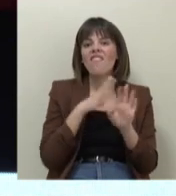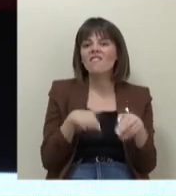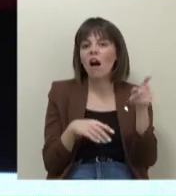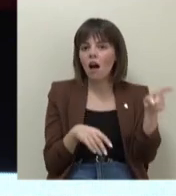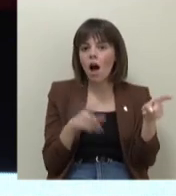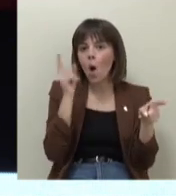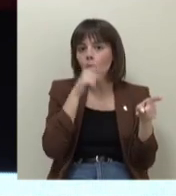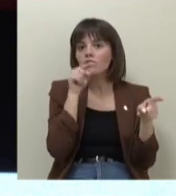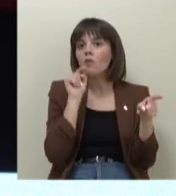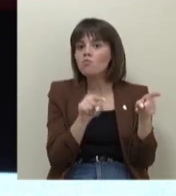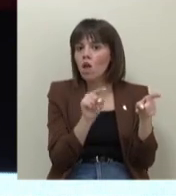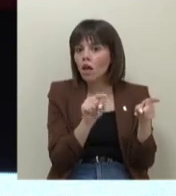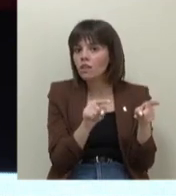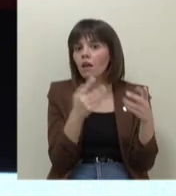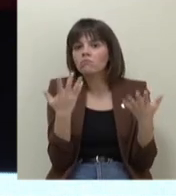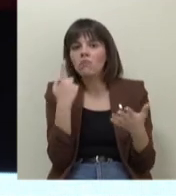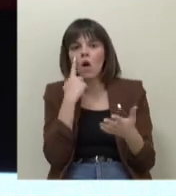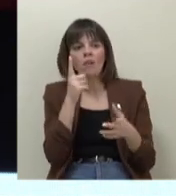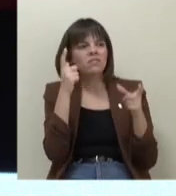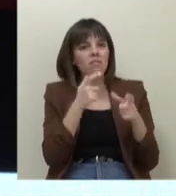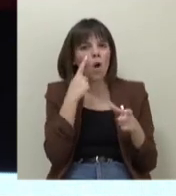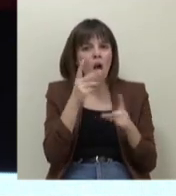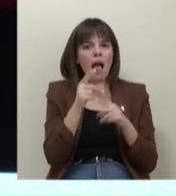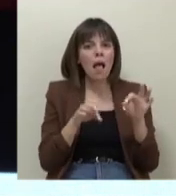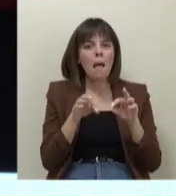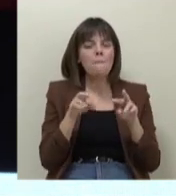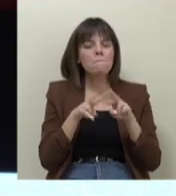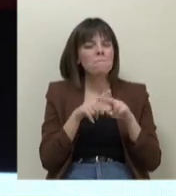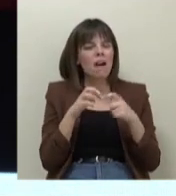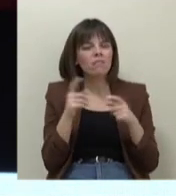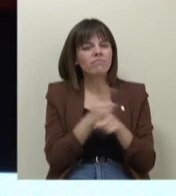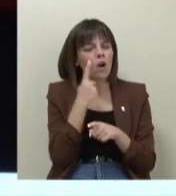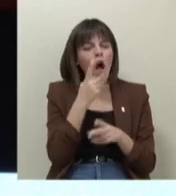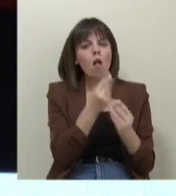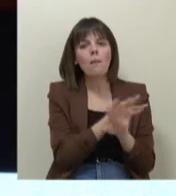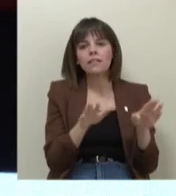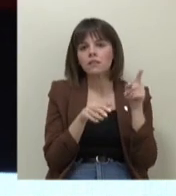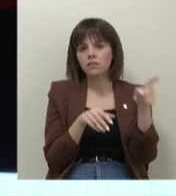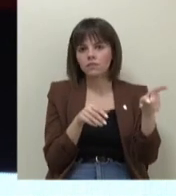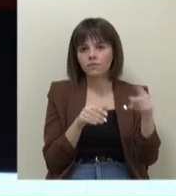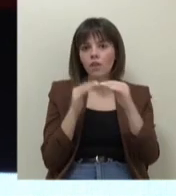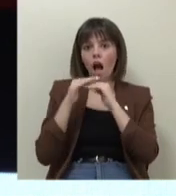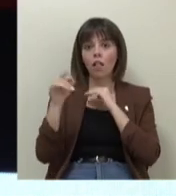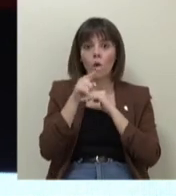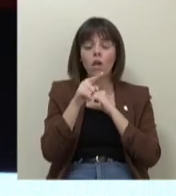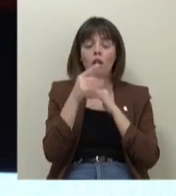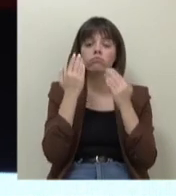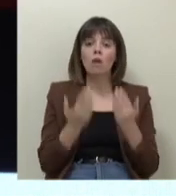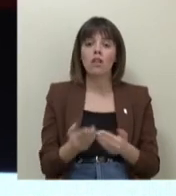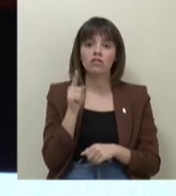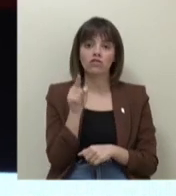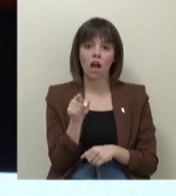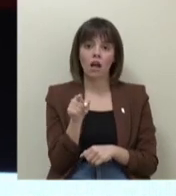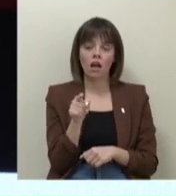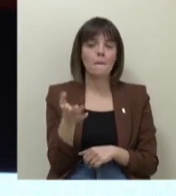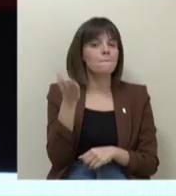Onun için burada herhangi bir şekilde imar, iskan hiçbir şey olamaz. Halk da ona uyacak.